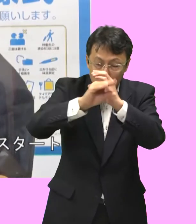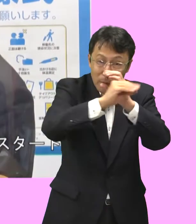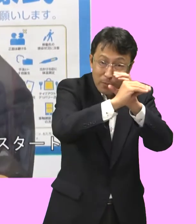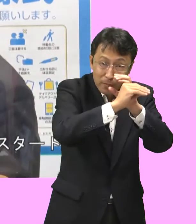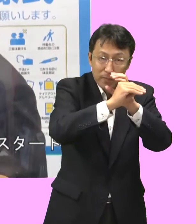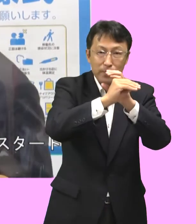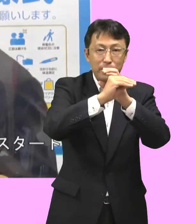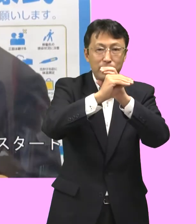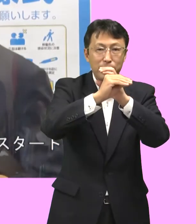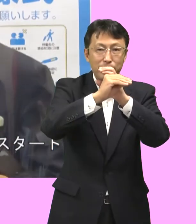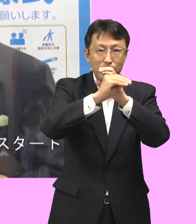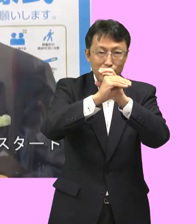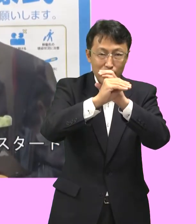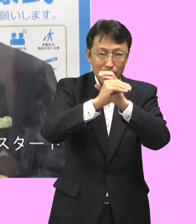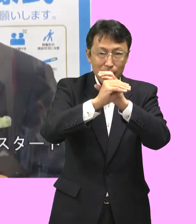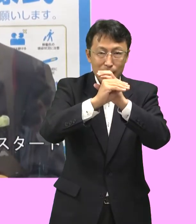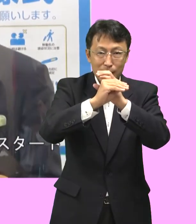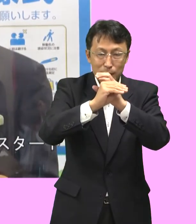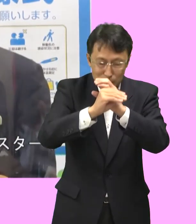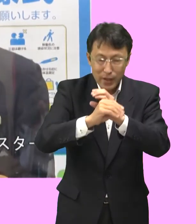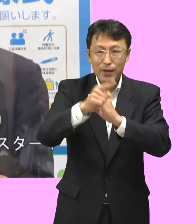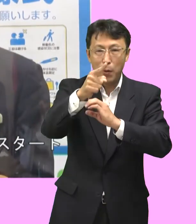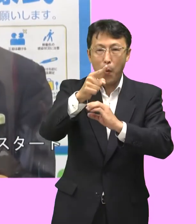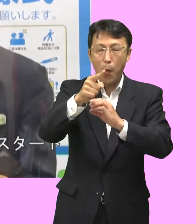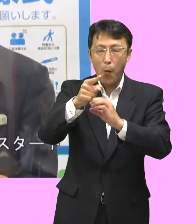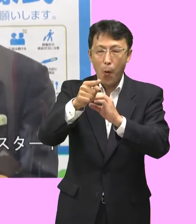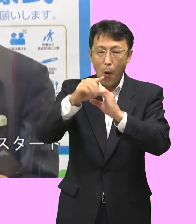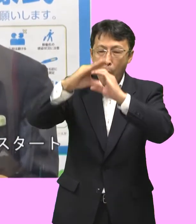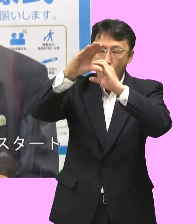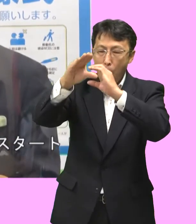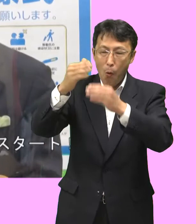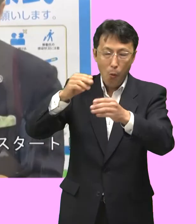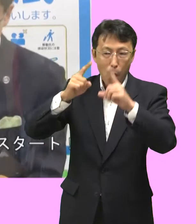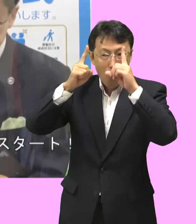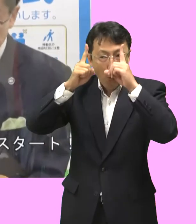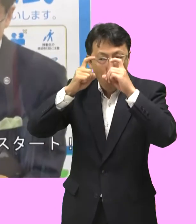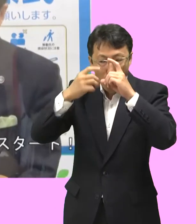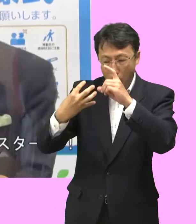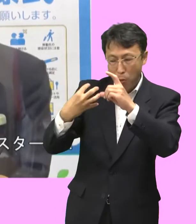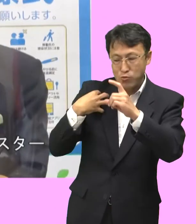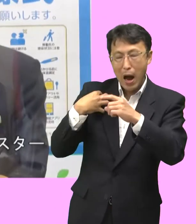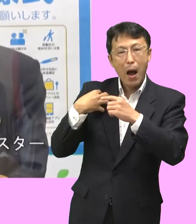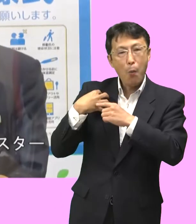で、まあ、このフォトグラファーに応募いただきたいなというふうに思っております。